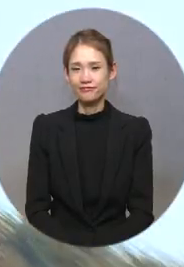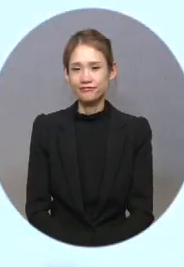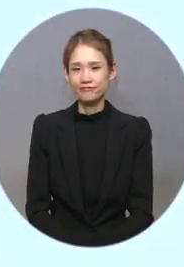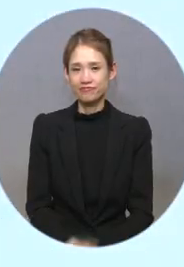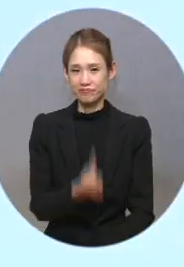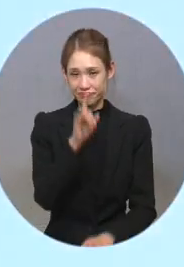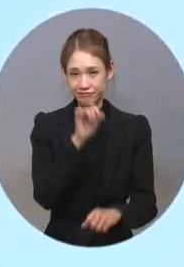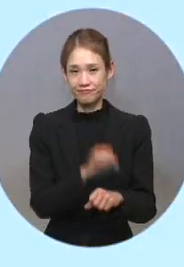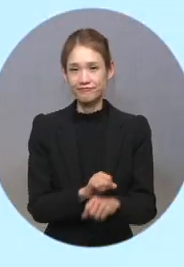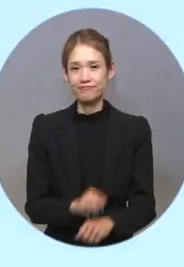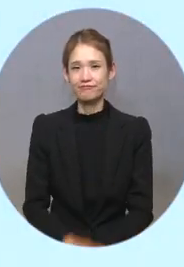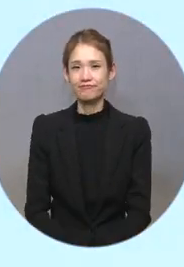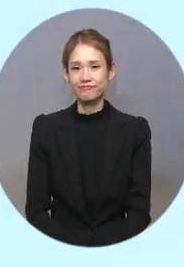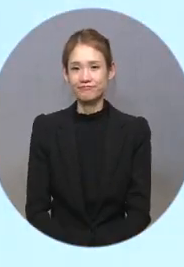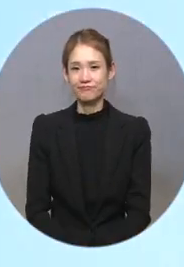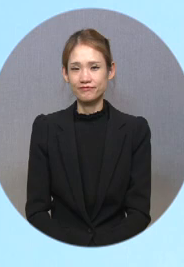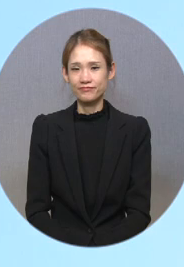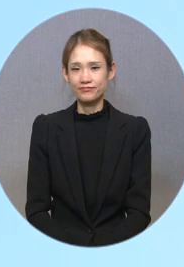야, 잘 쳤다 이거.